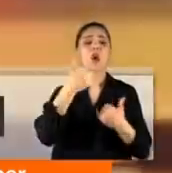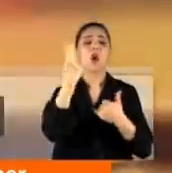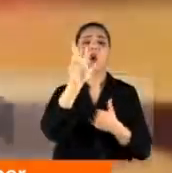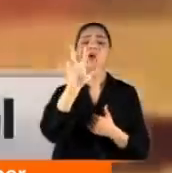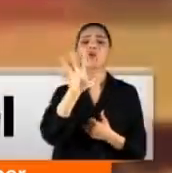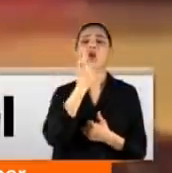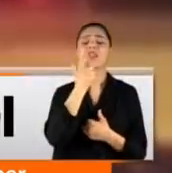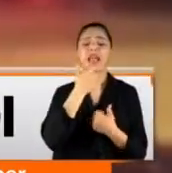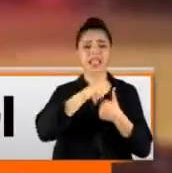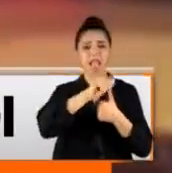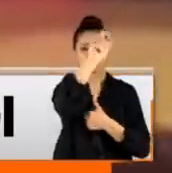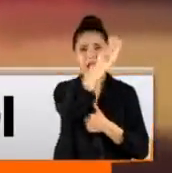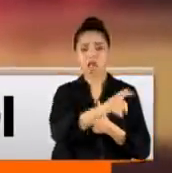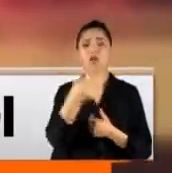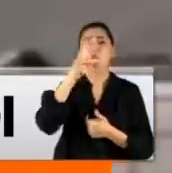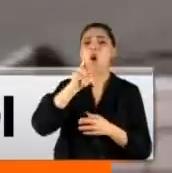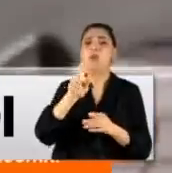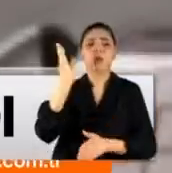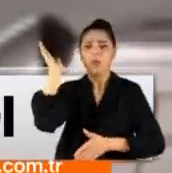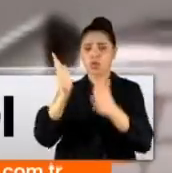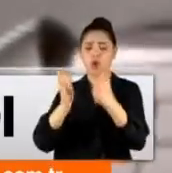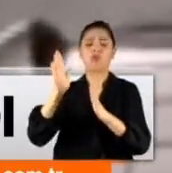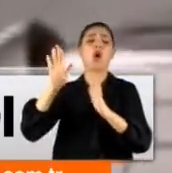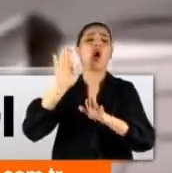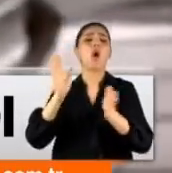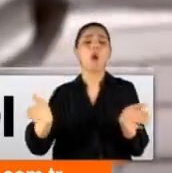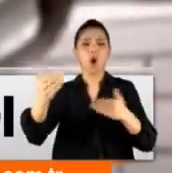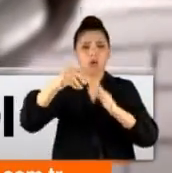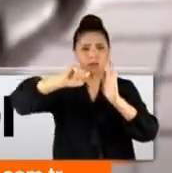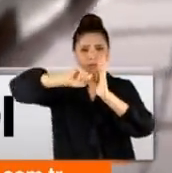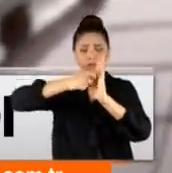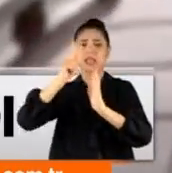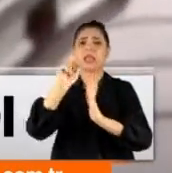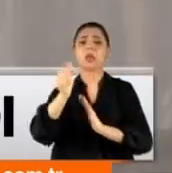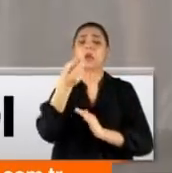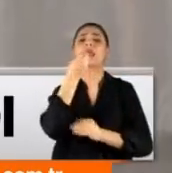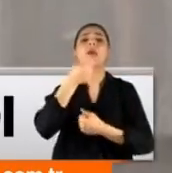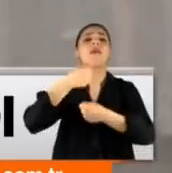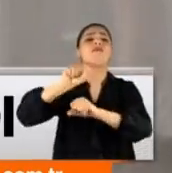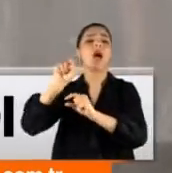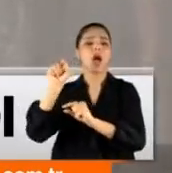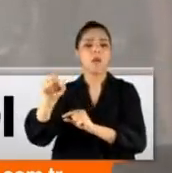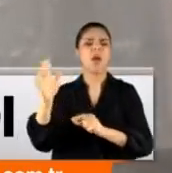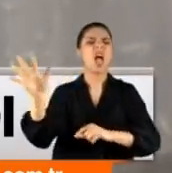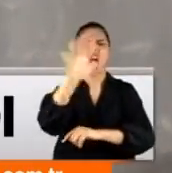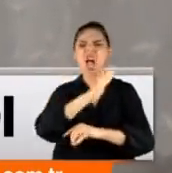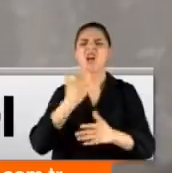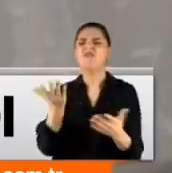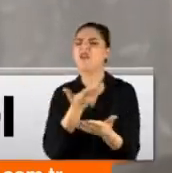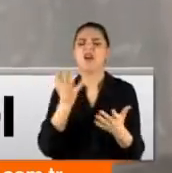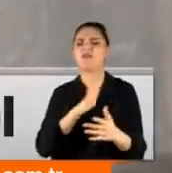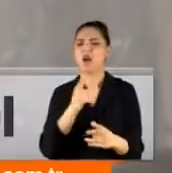Erbaç öldüresiye dövdü. Yetmedi, odaya kilitleyip iki gün boyunca aç ve susuz bıraktı. Her türlü şey var yani,